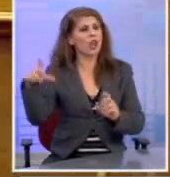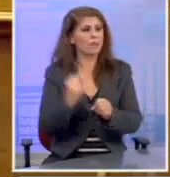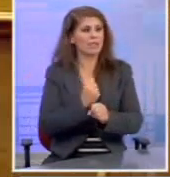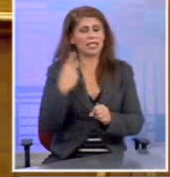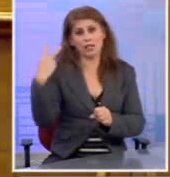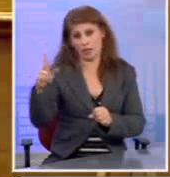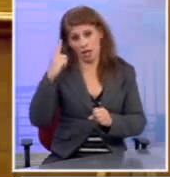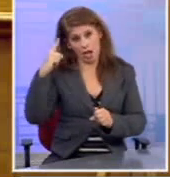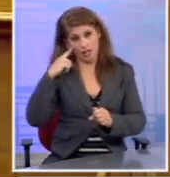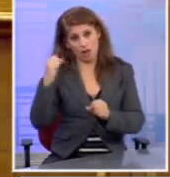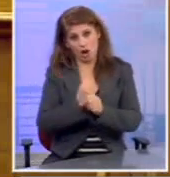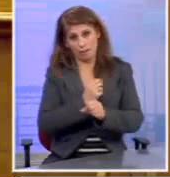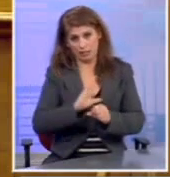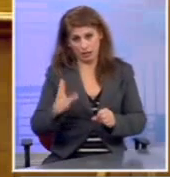ιδεοληψίες,